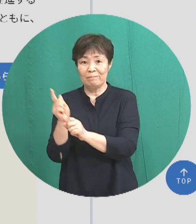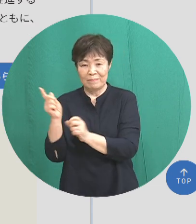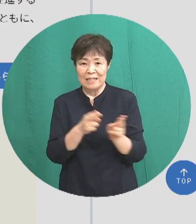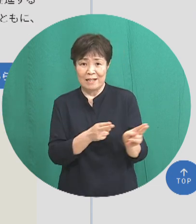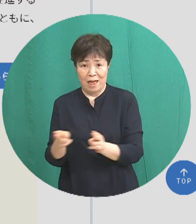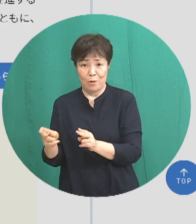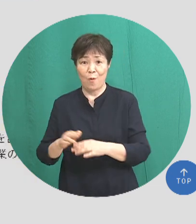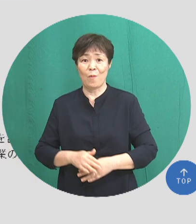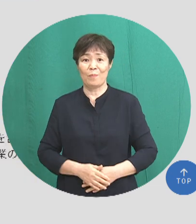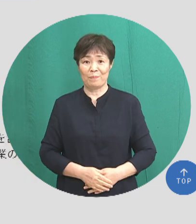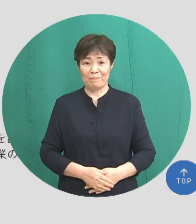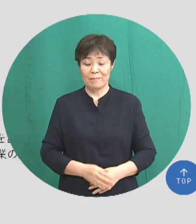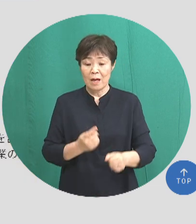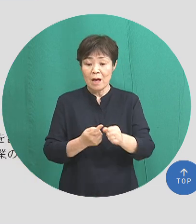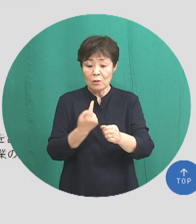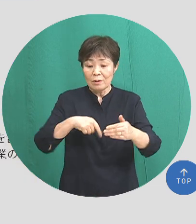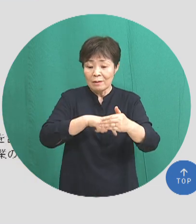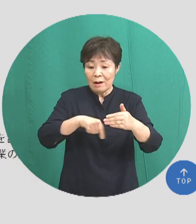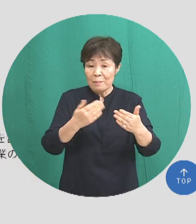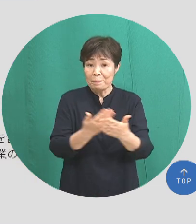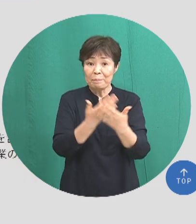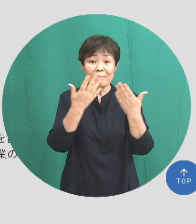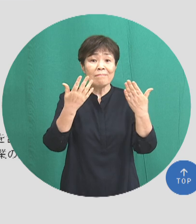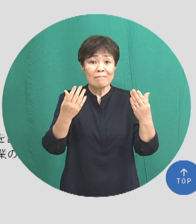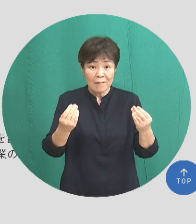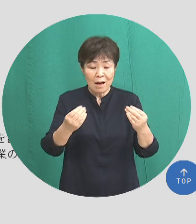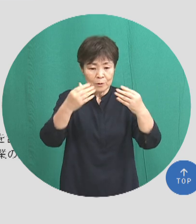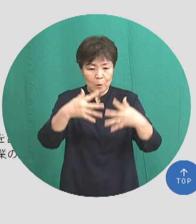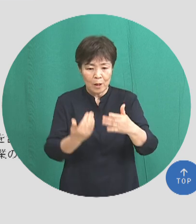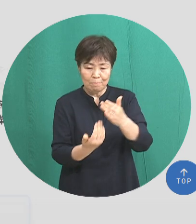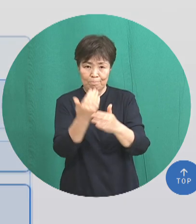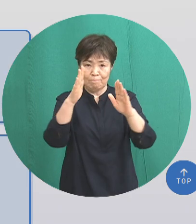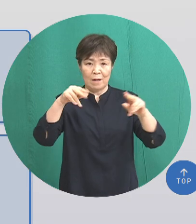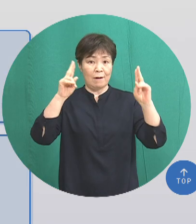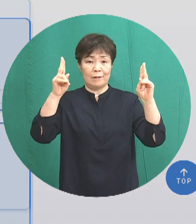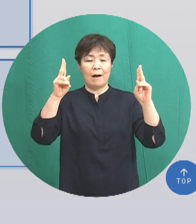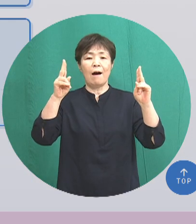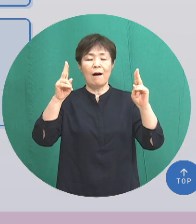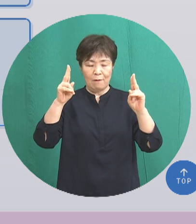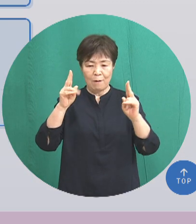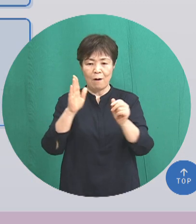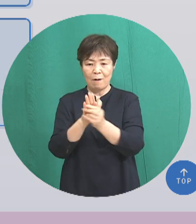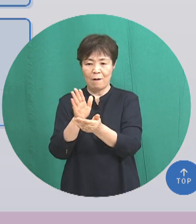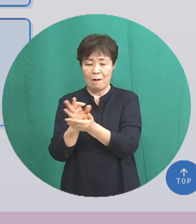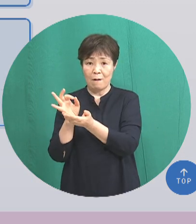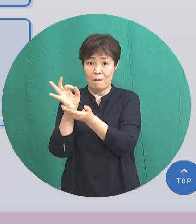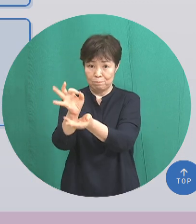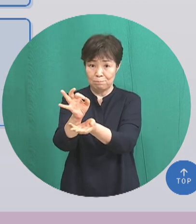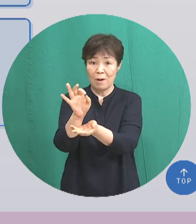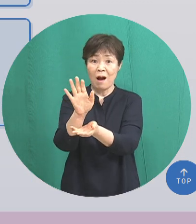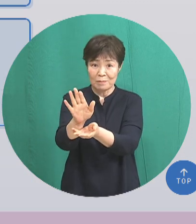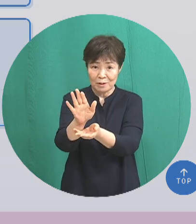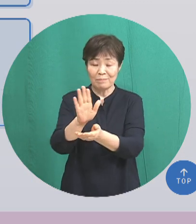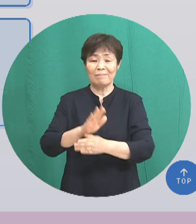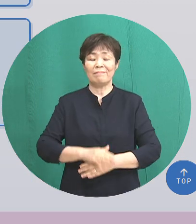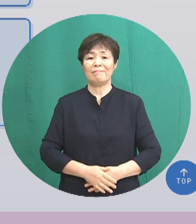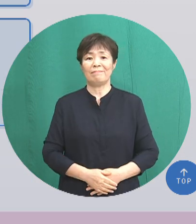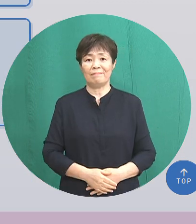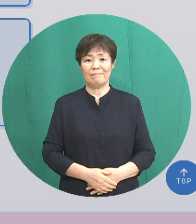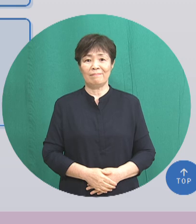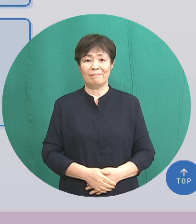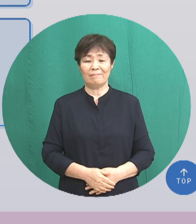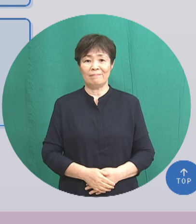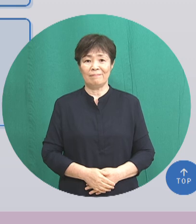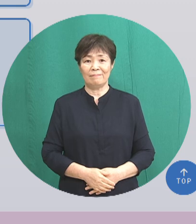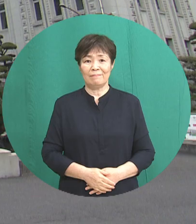度、去年リニューアルされ、要件を満たす企業には奨励金が支給される認証制度がスタートし